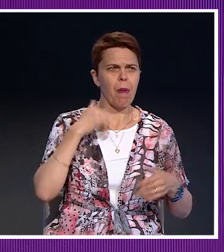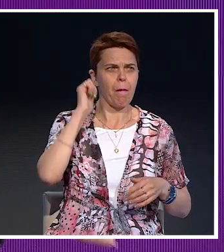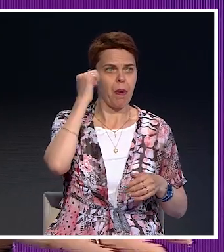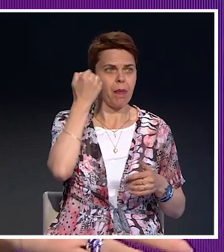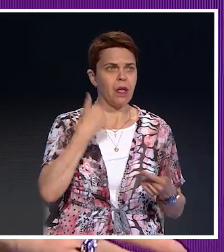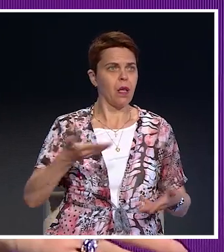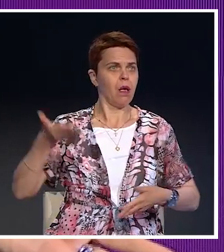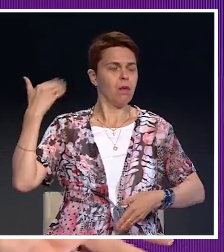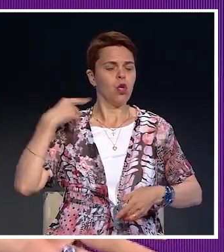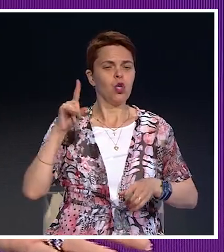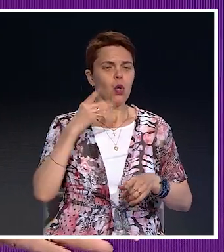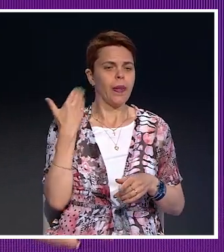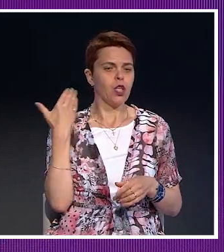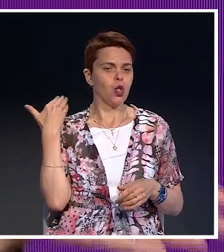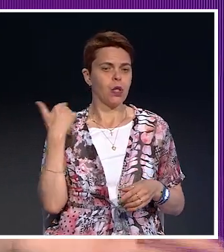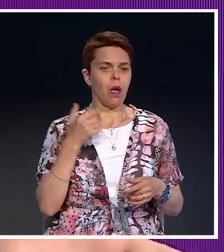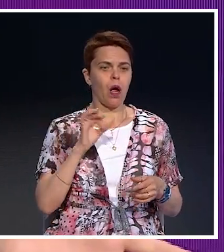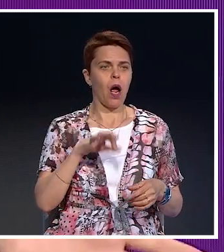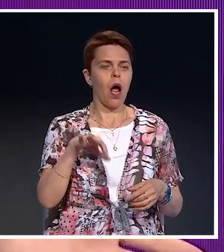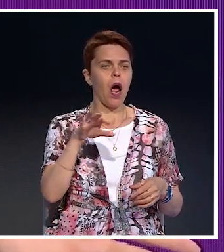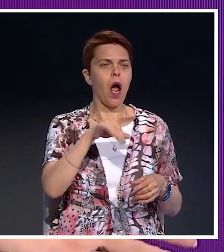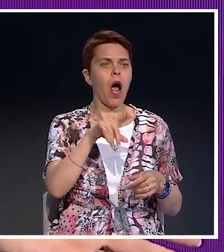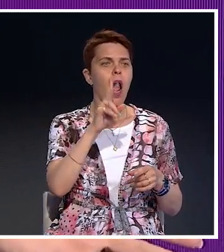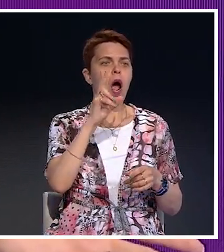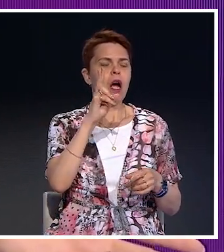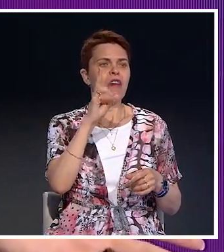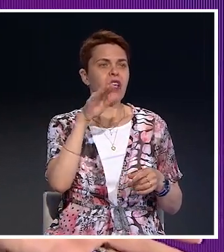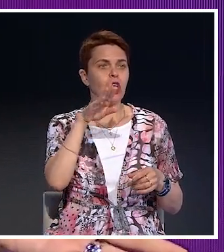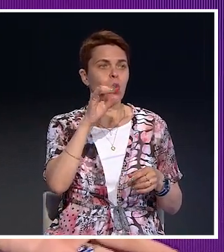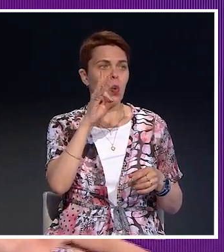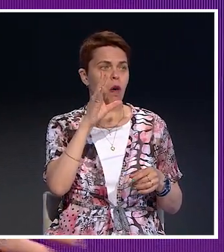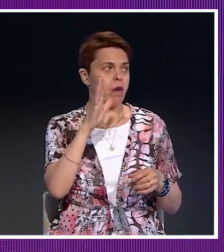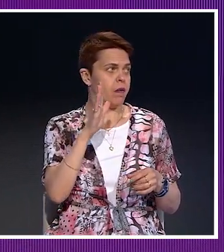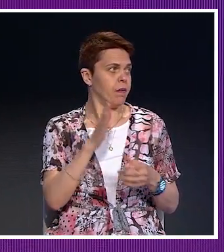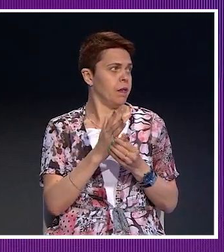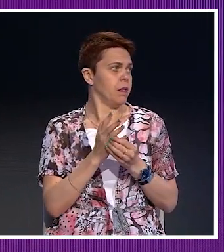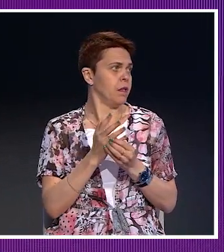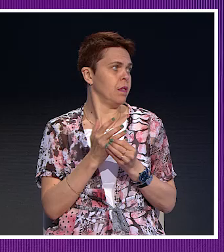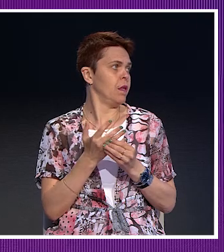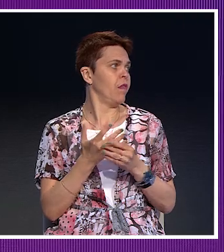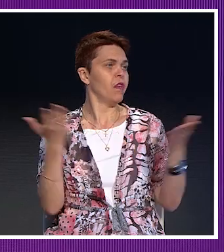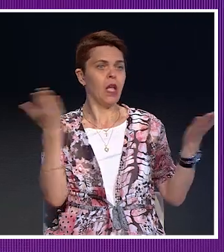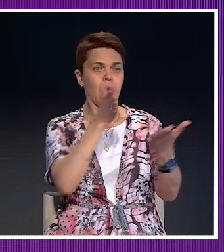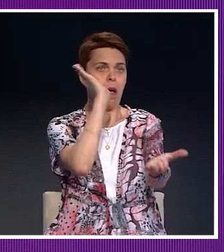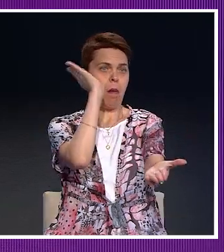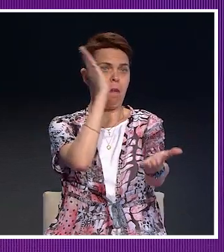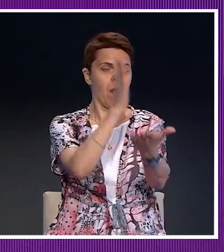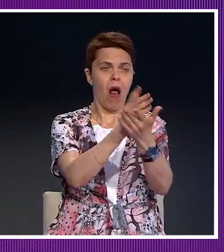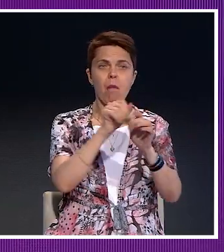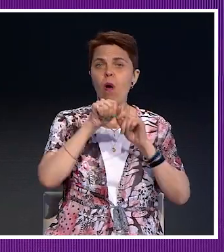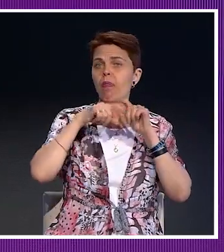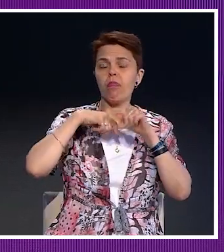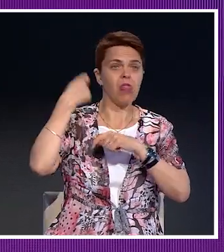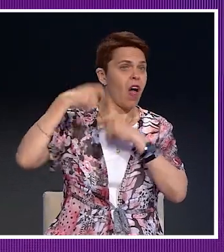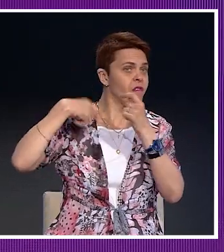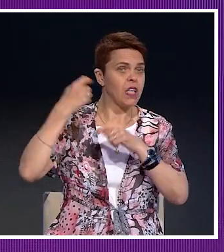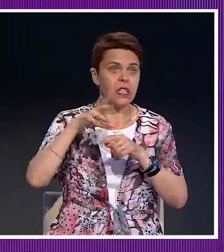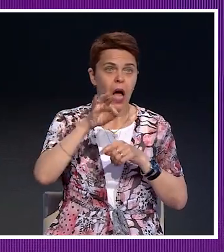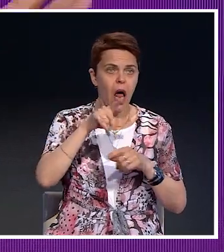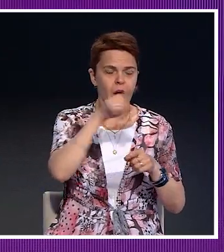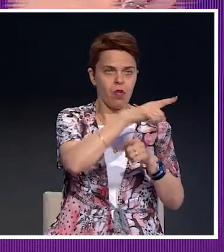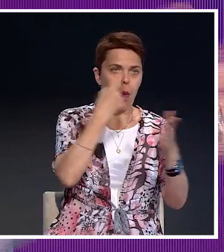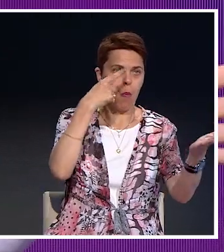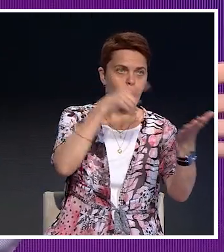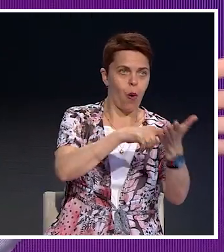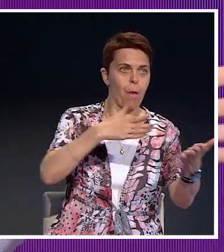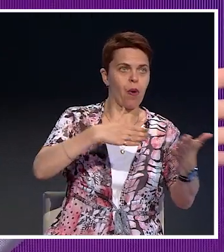пам'ятаємо історію, що нещодавно там Олександри Клітіної, да? Які прямо нав'язали, там, от вона